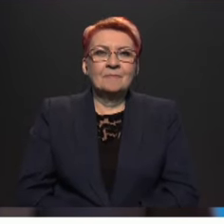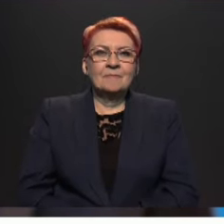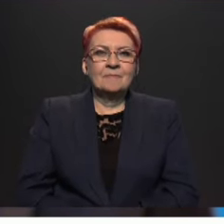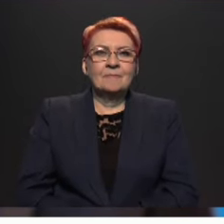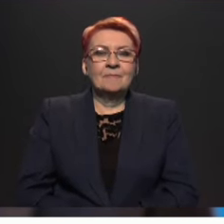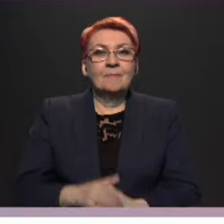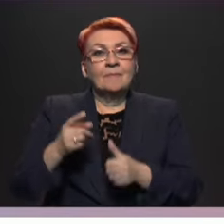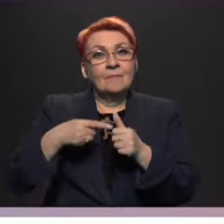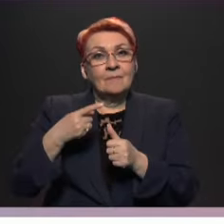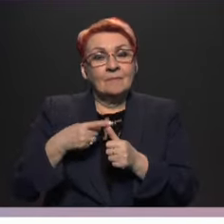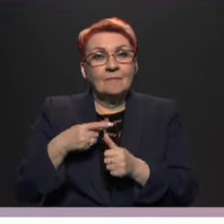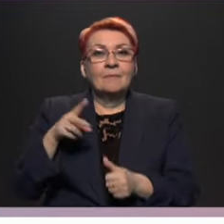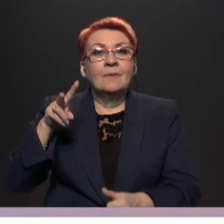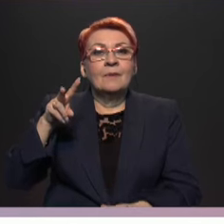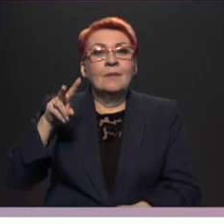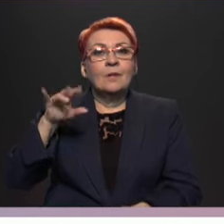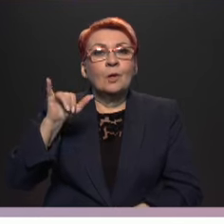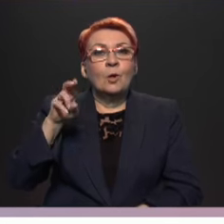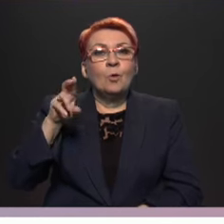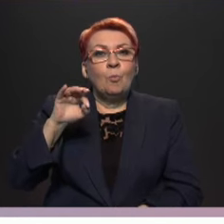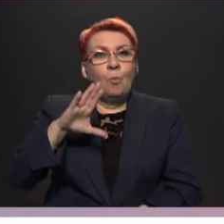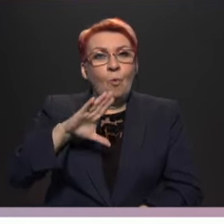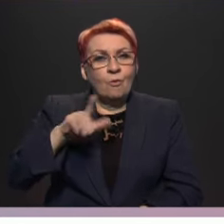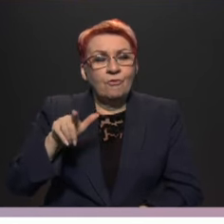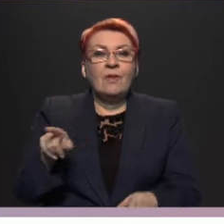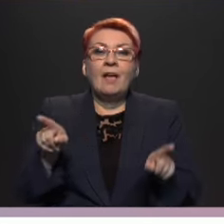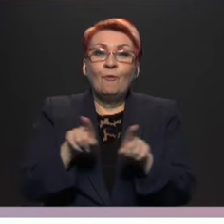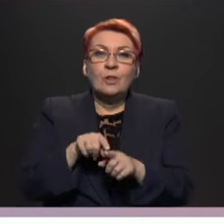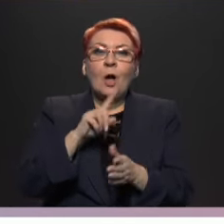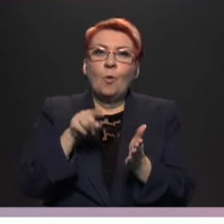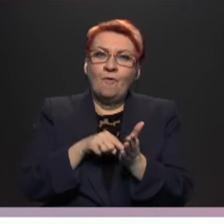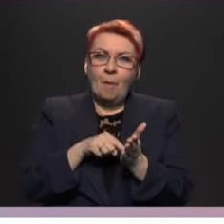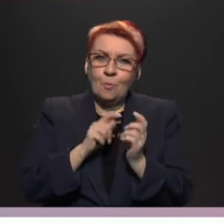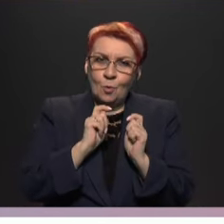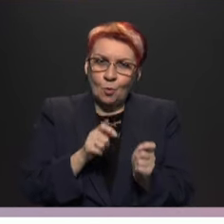Меня зовут Любовь. И у меня такой вопрос.